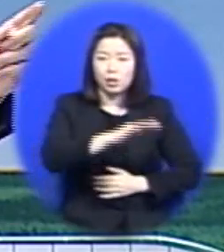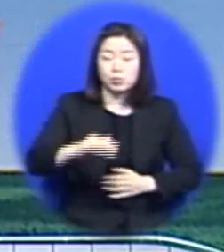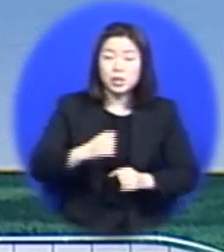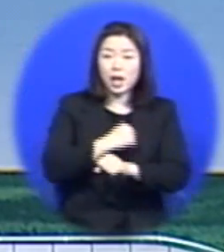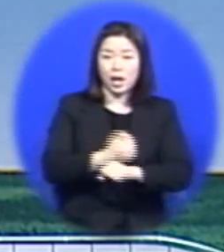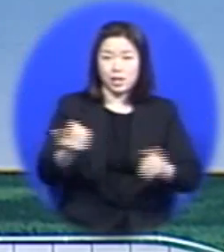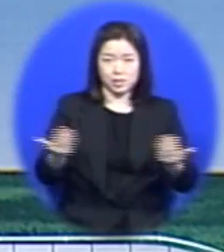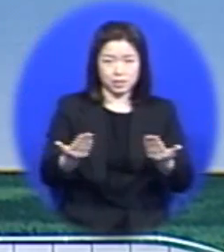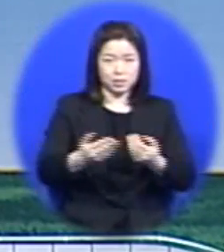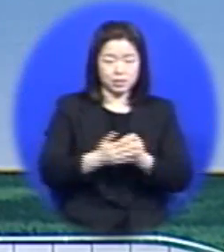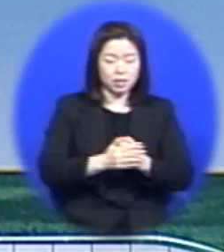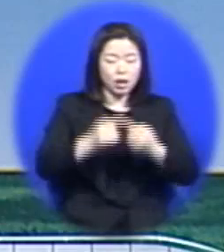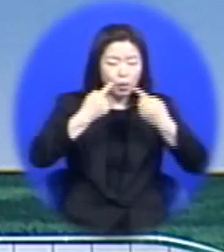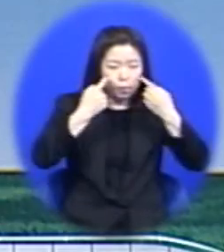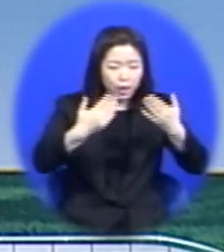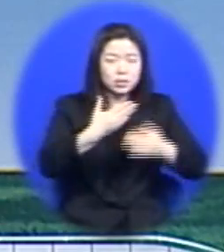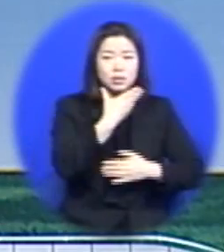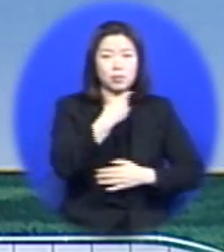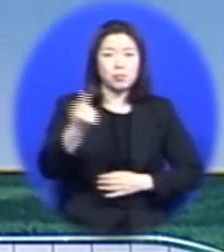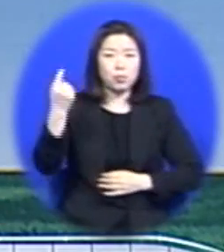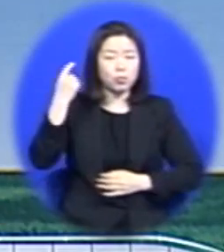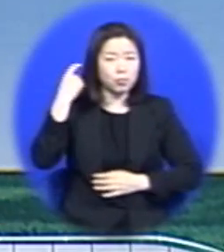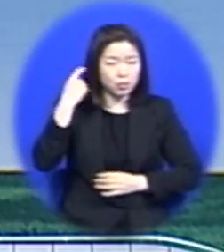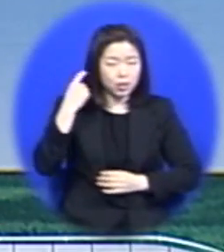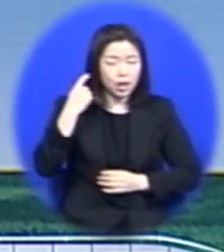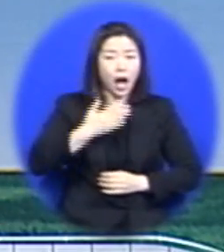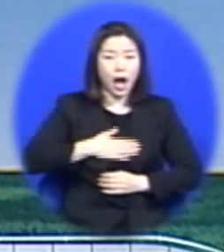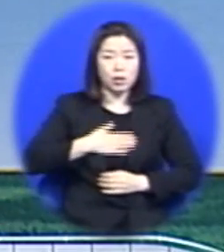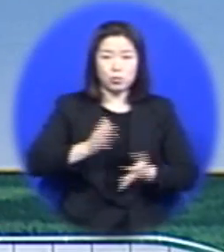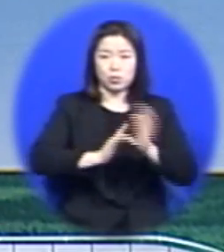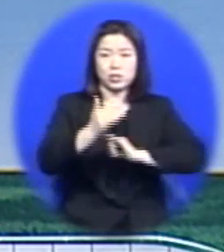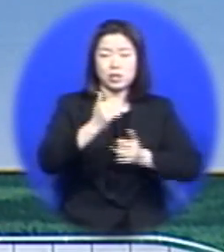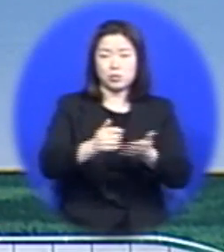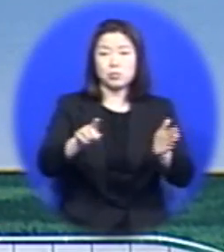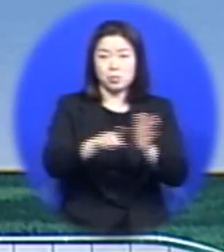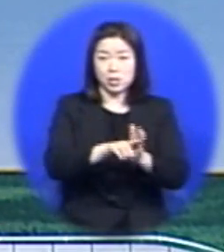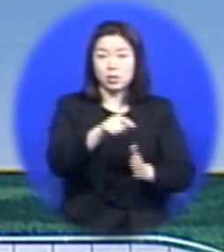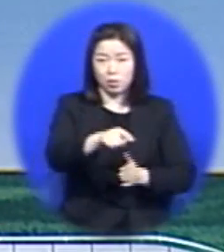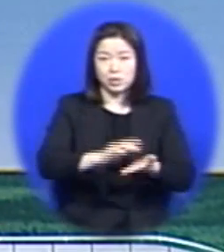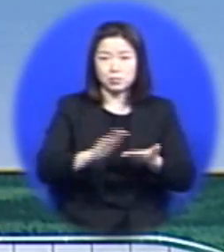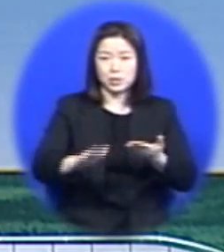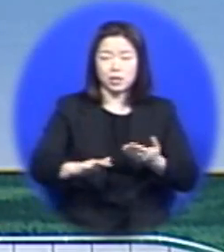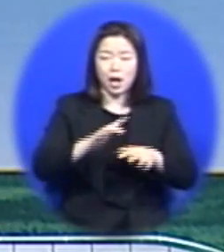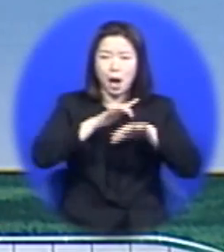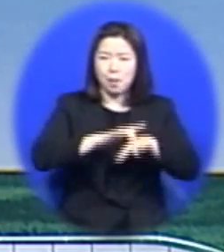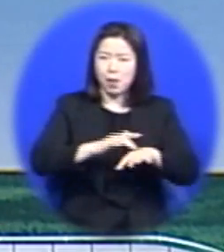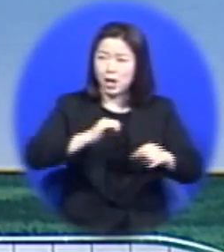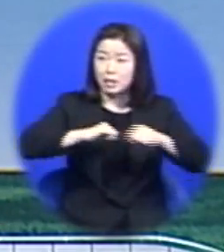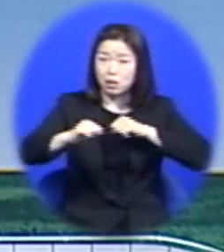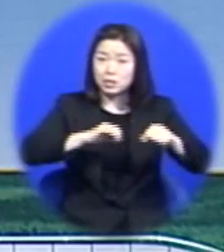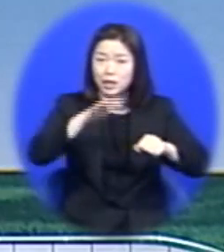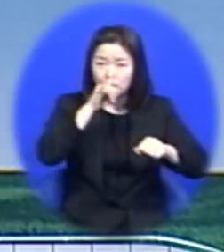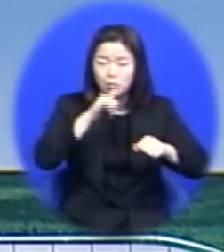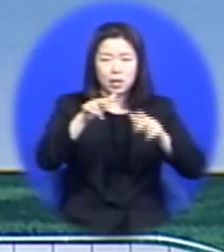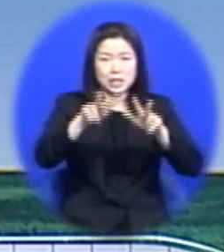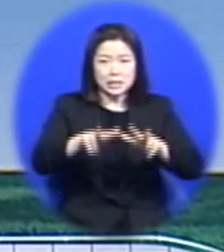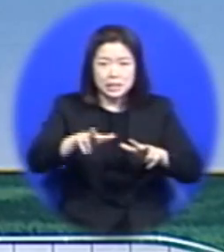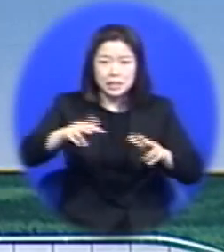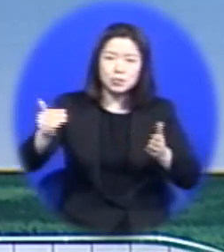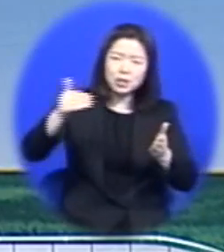일은 정확한 복음을 알고 예수를 믿는 겁니다. 마귀의 역사가 있겠고 지금까지